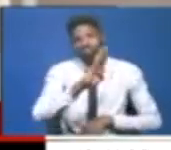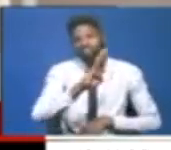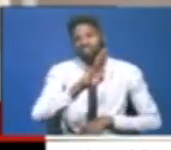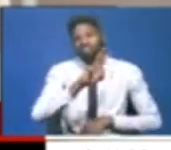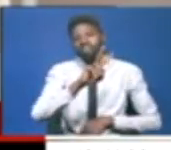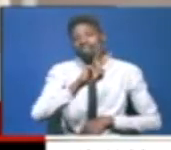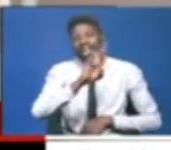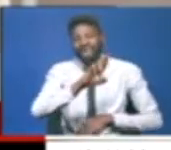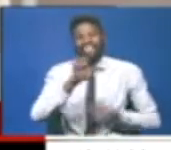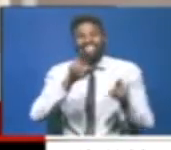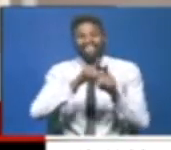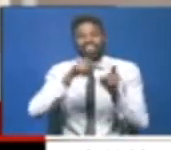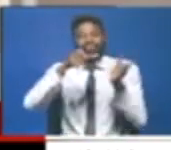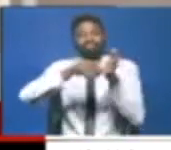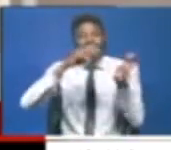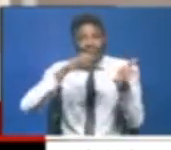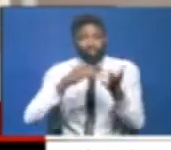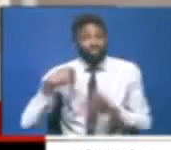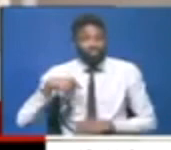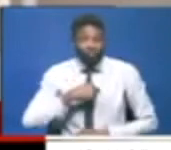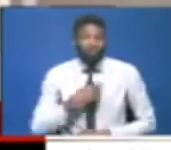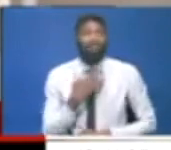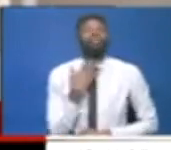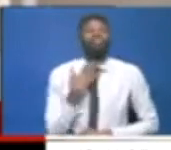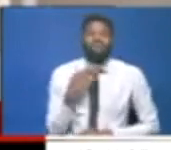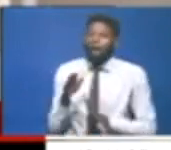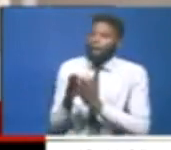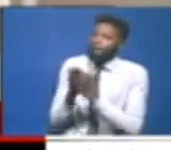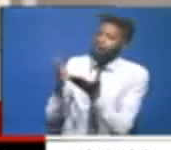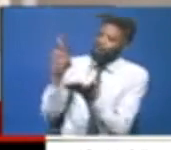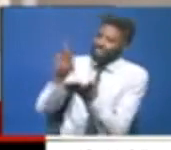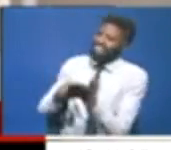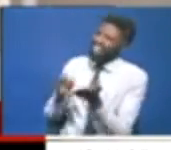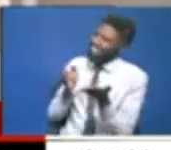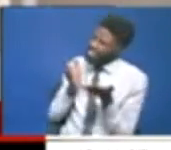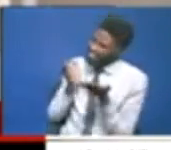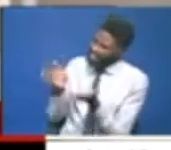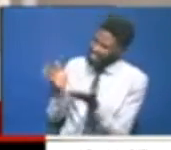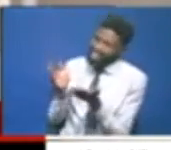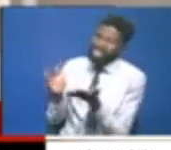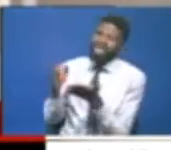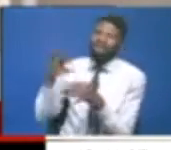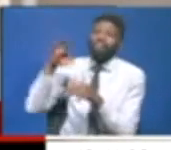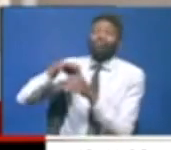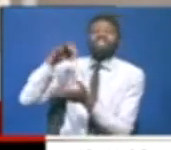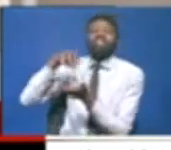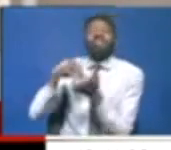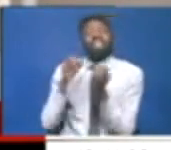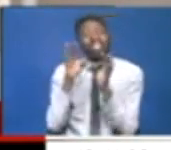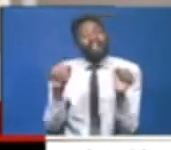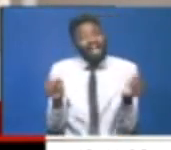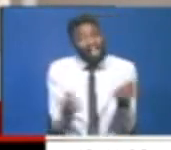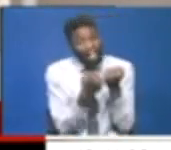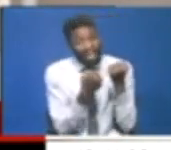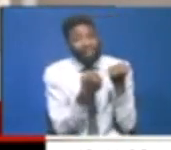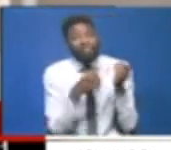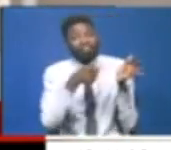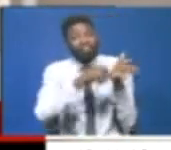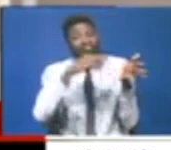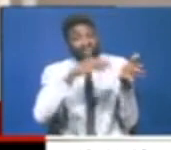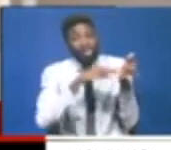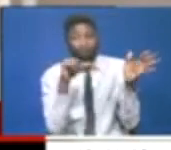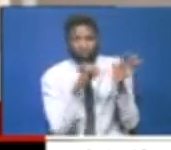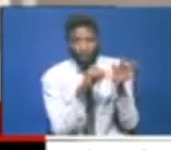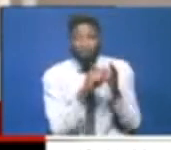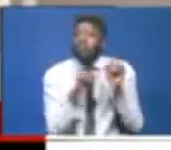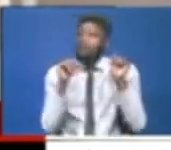hivyo tunahitaji ile manual register iwe pale katika stesheni ili wale ambao labda kuna itilafu na fingerprint zao pia wapate nafasi ya